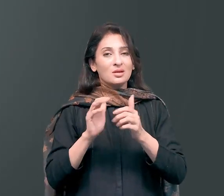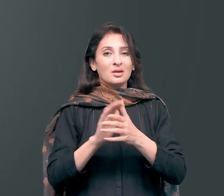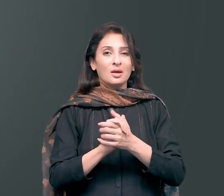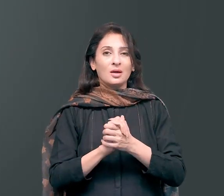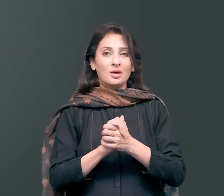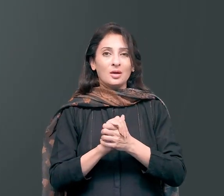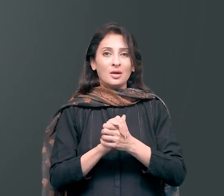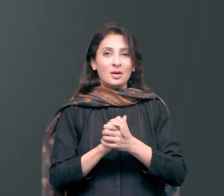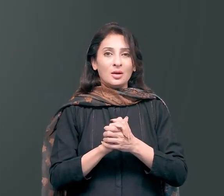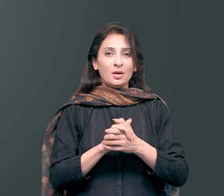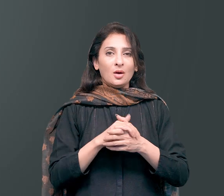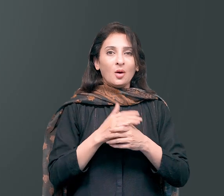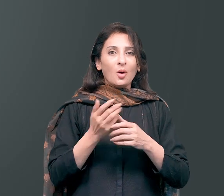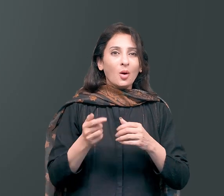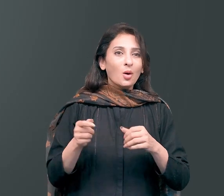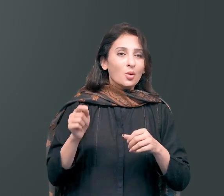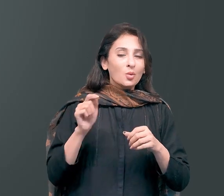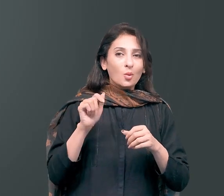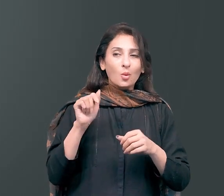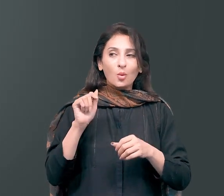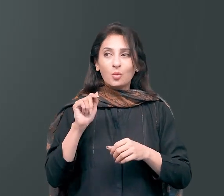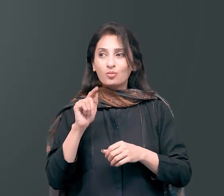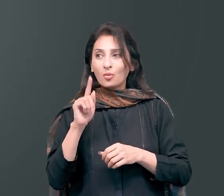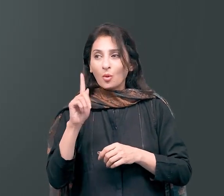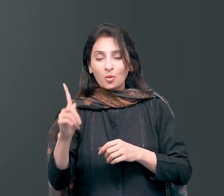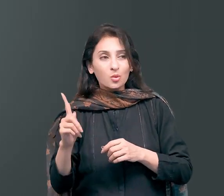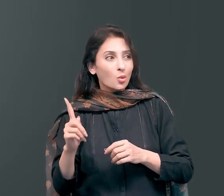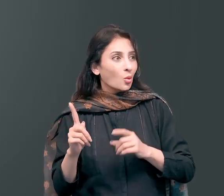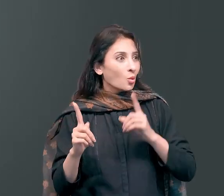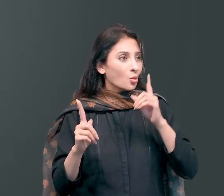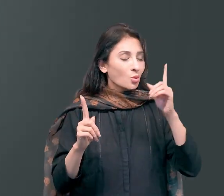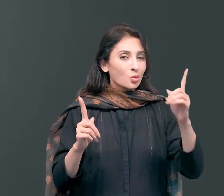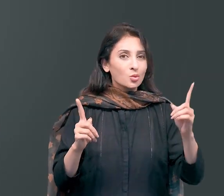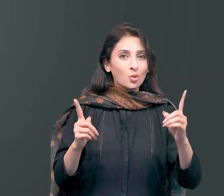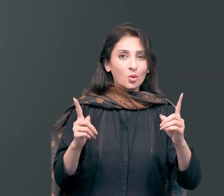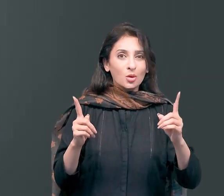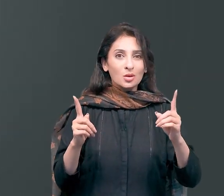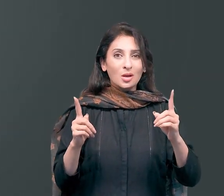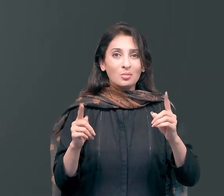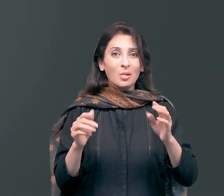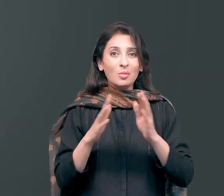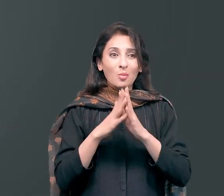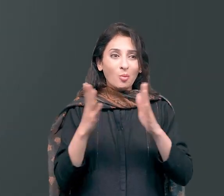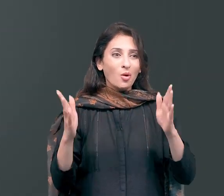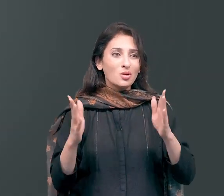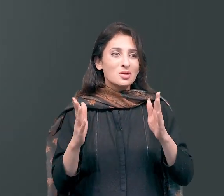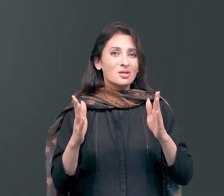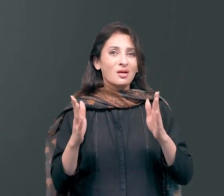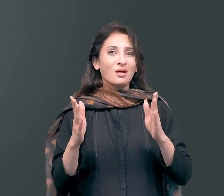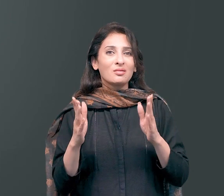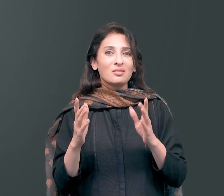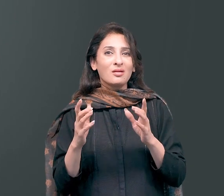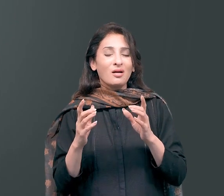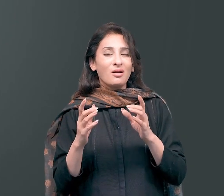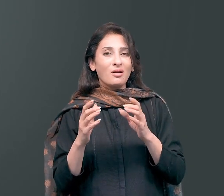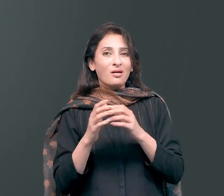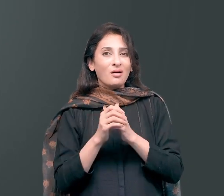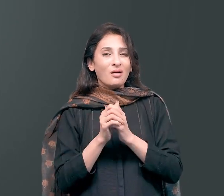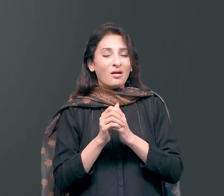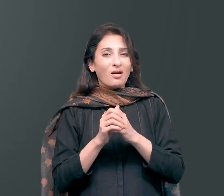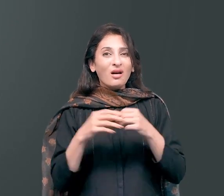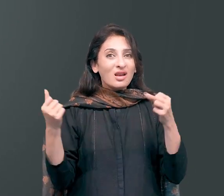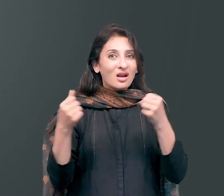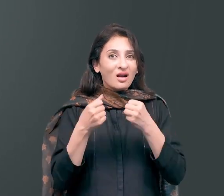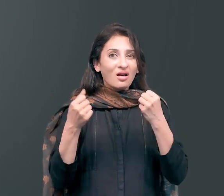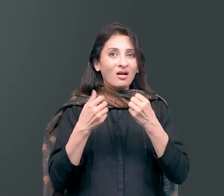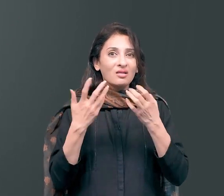انٹرم گورنمنٹ کا، اس میں بھی دونوں کے درمیان تضادات تھے۔ ایک تضاد وہی جو قائد اعظم پہلے